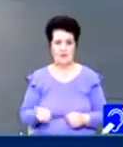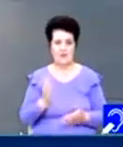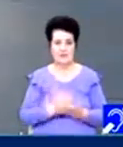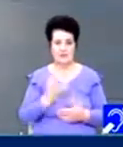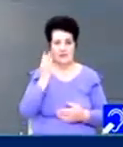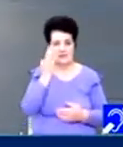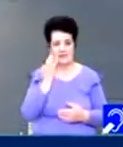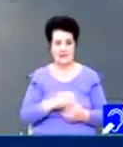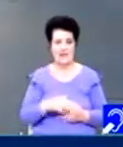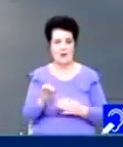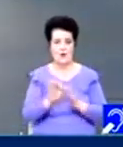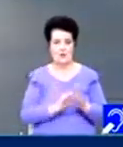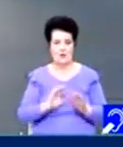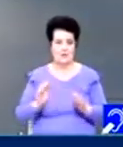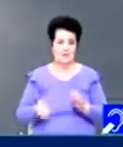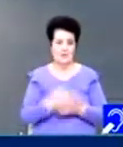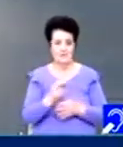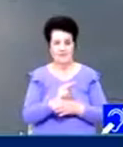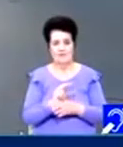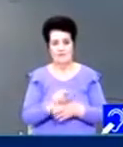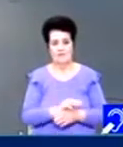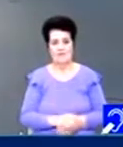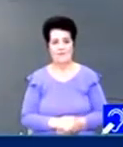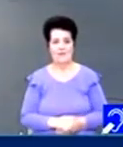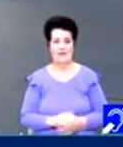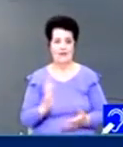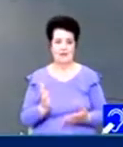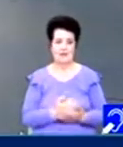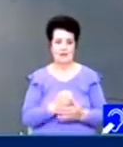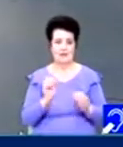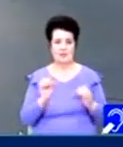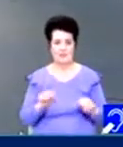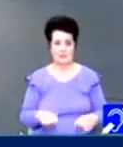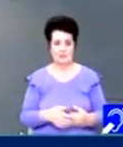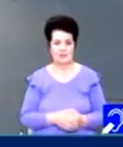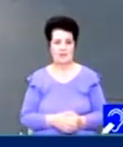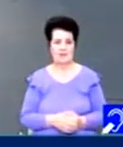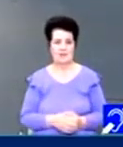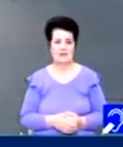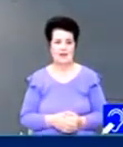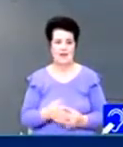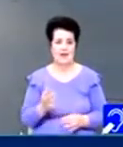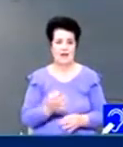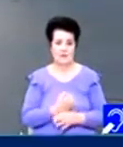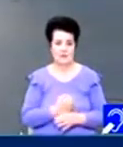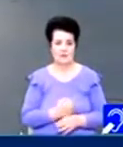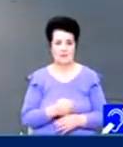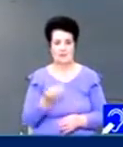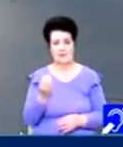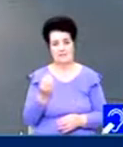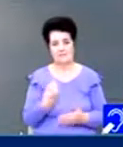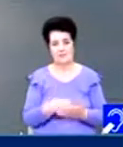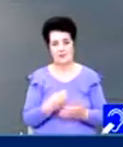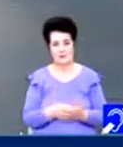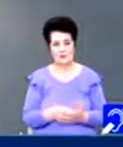că avem nevoie urgent de renovat această zonă. Și am găsit posibilitatea, am găsit sursa de finanțare și